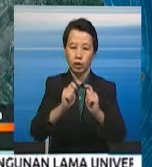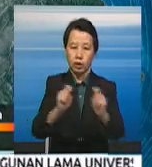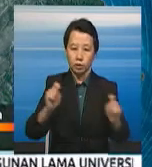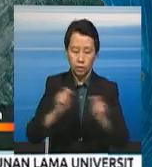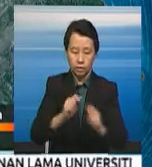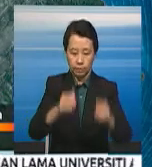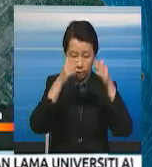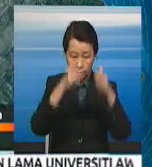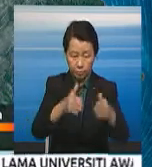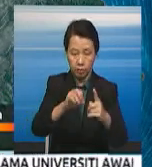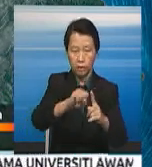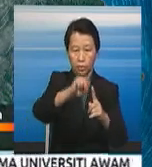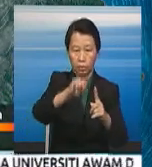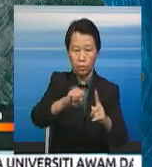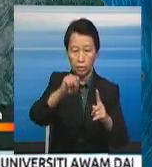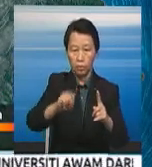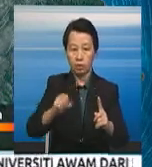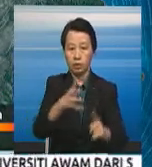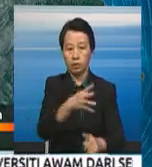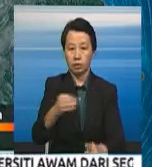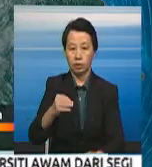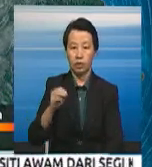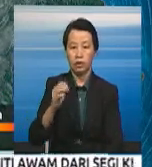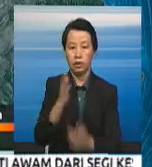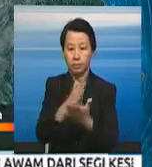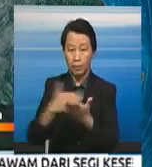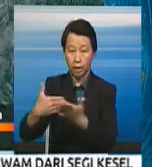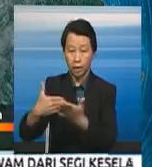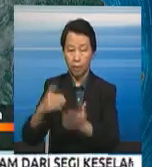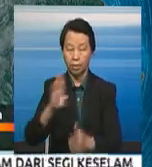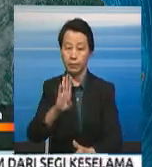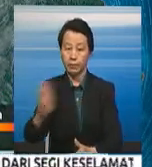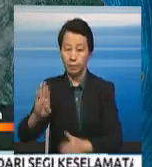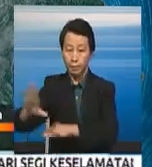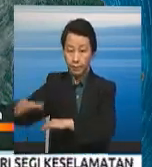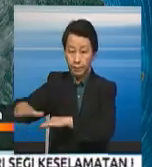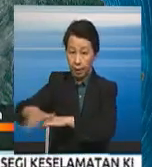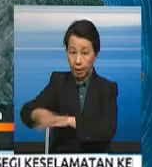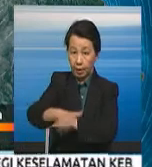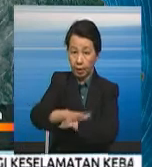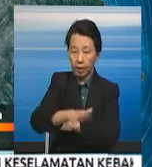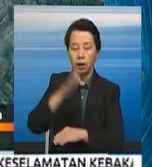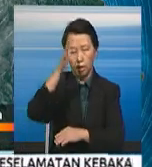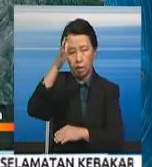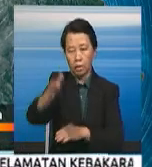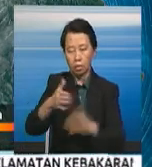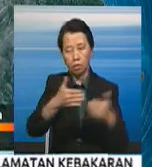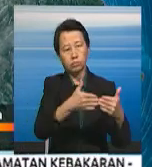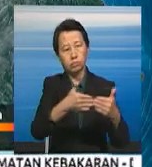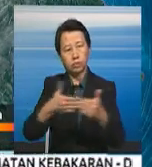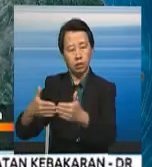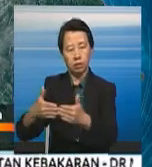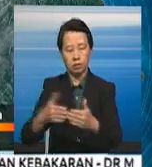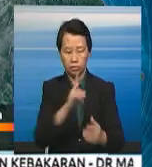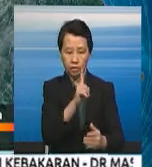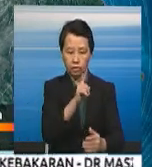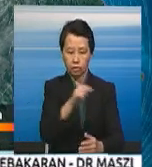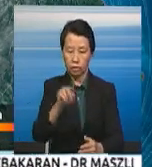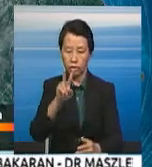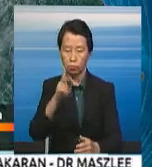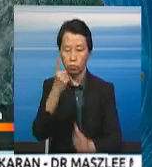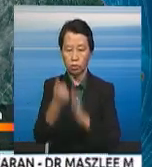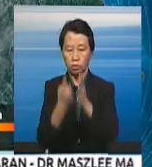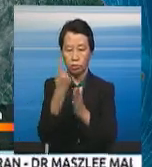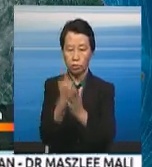di bahagian Sandakan dan juga di bahagian pantai barat. Keadaan ini kita jangkakan akan berlanjutan dalam tempoh 1 hingga 2 jam